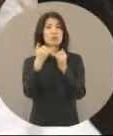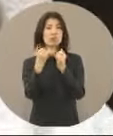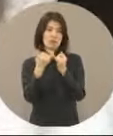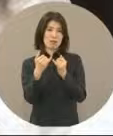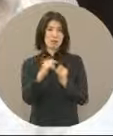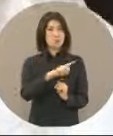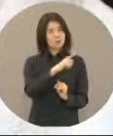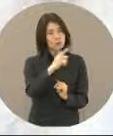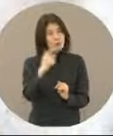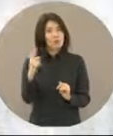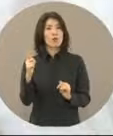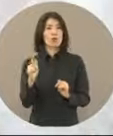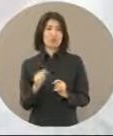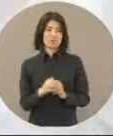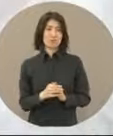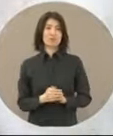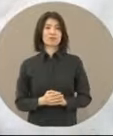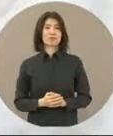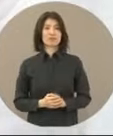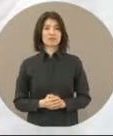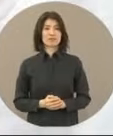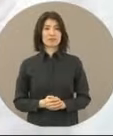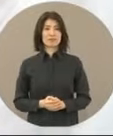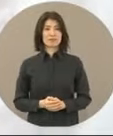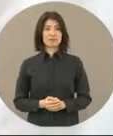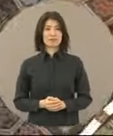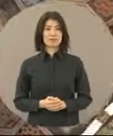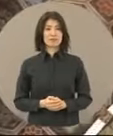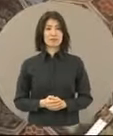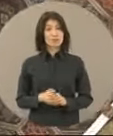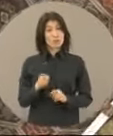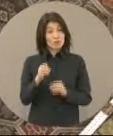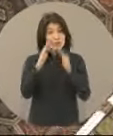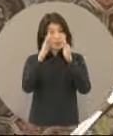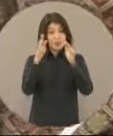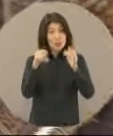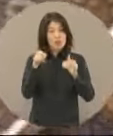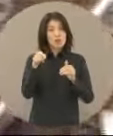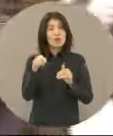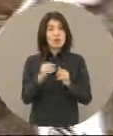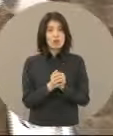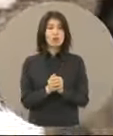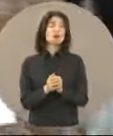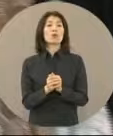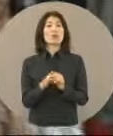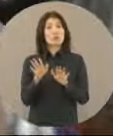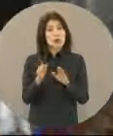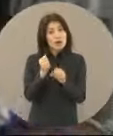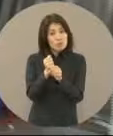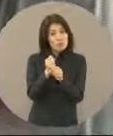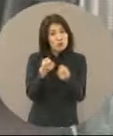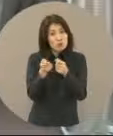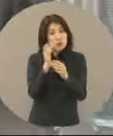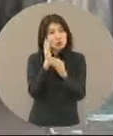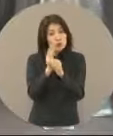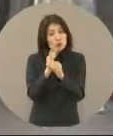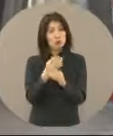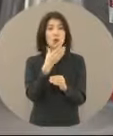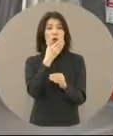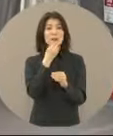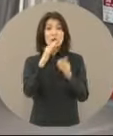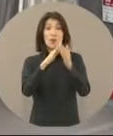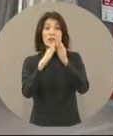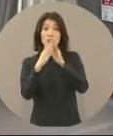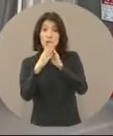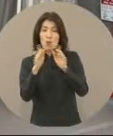する神々や英雄など様々です。 こちらの人形は今組み立てられている幸い町の